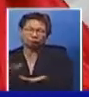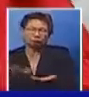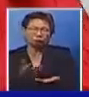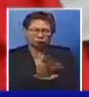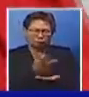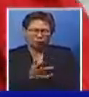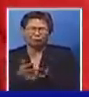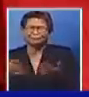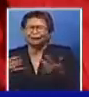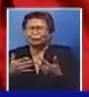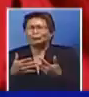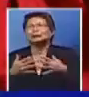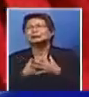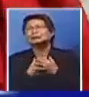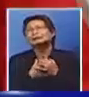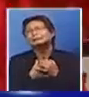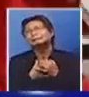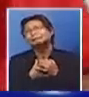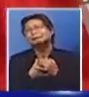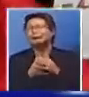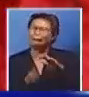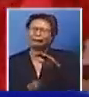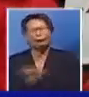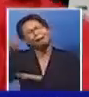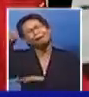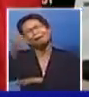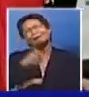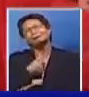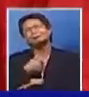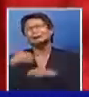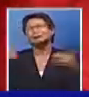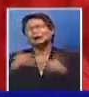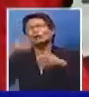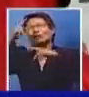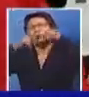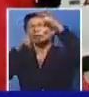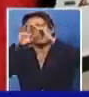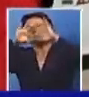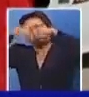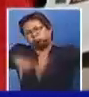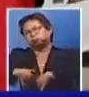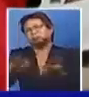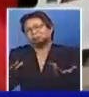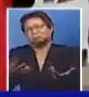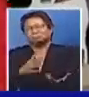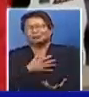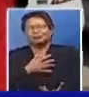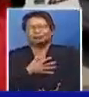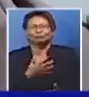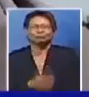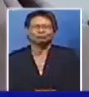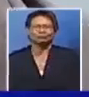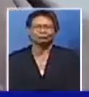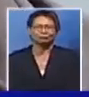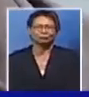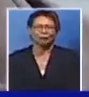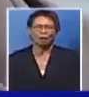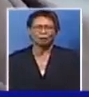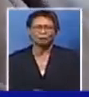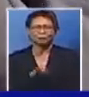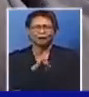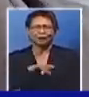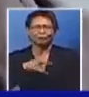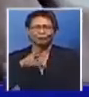ada, seram pun ada. Takut lah, lari lah saya terus lari. Takut bangunan ni akan tu lagi lah, runtuh lagi lah. Saya rasa